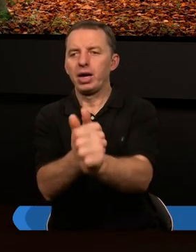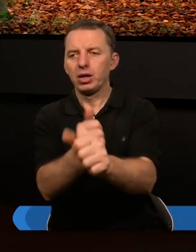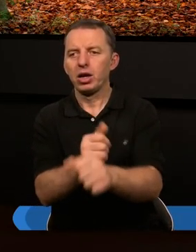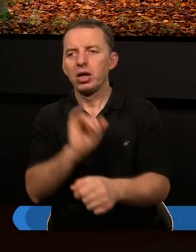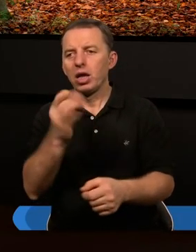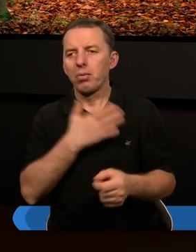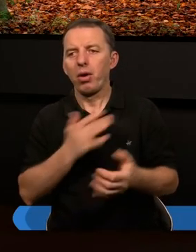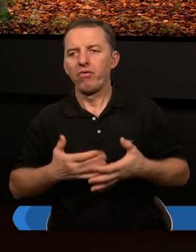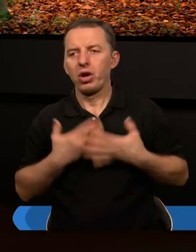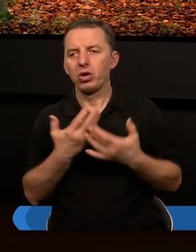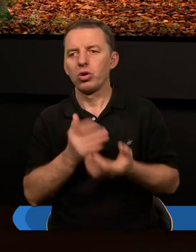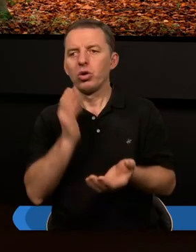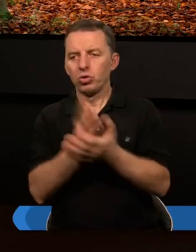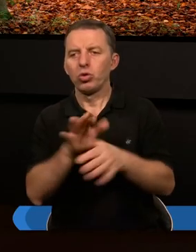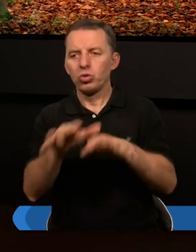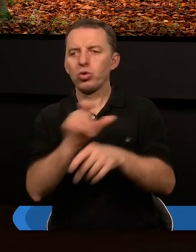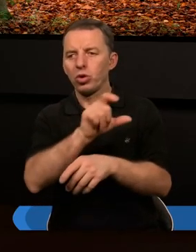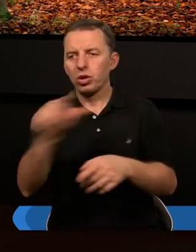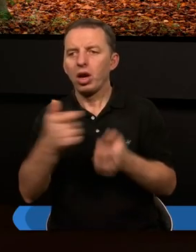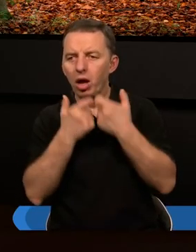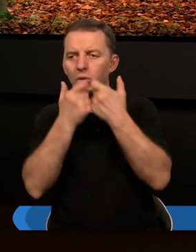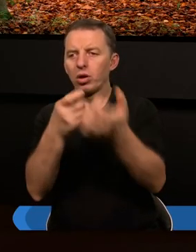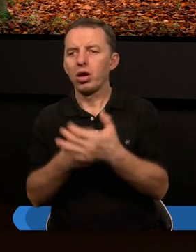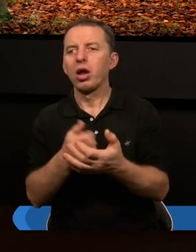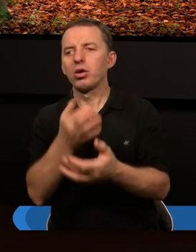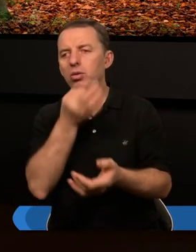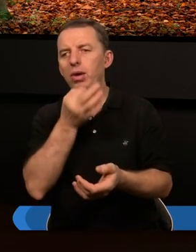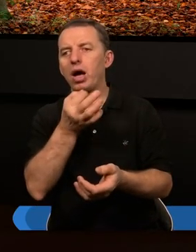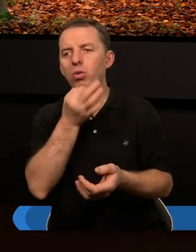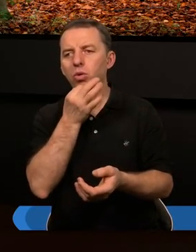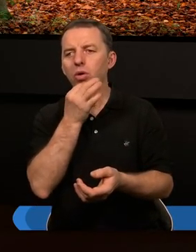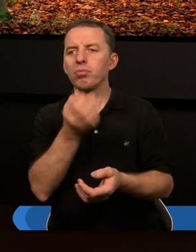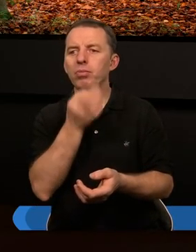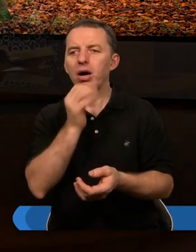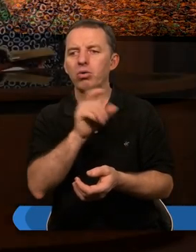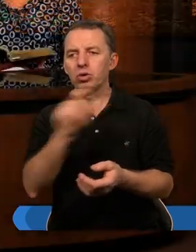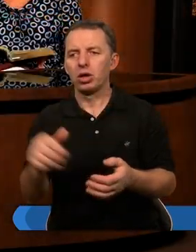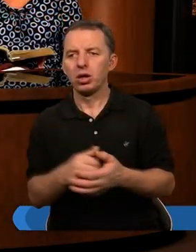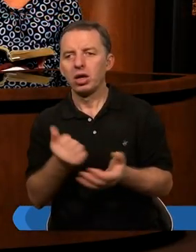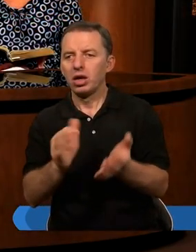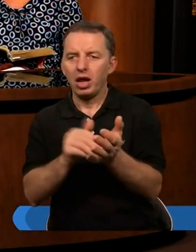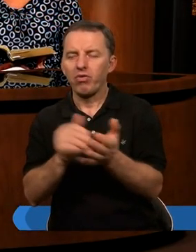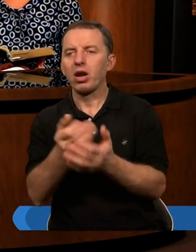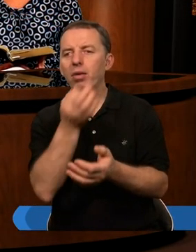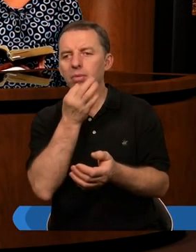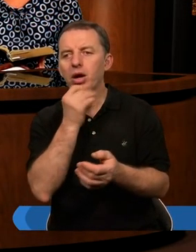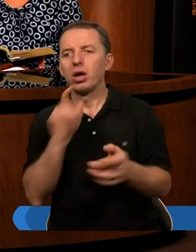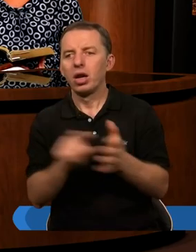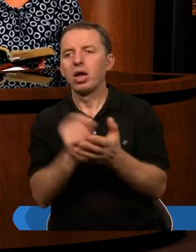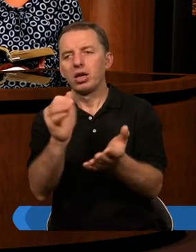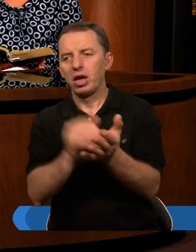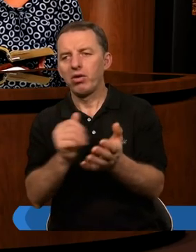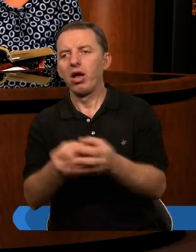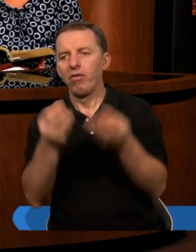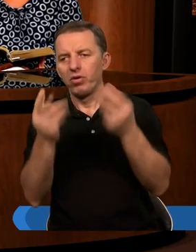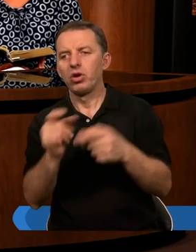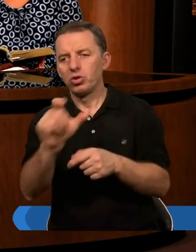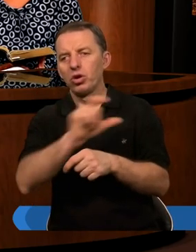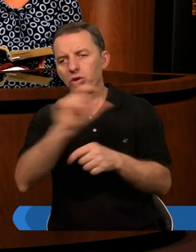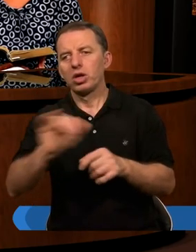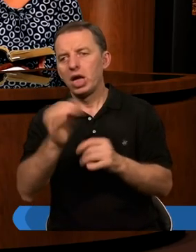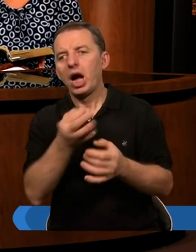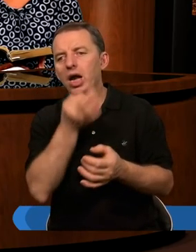to jakie macie wrażenie, że macie jeszcze dużo czasu na głoszenie Ewangelii czy mało? Mało. Niezwykle mało. Dlatego jest niezwykle ważne, żeby